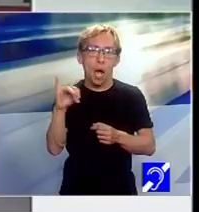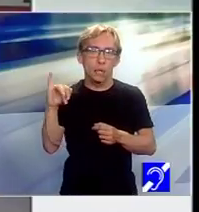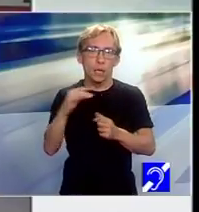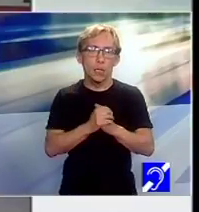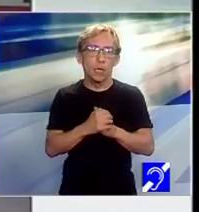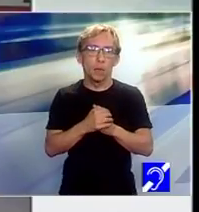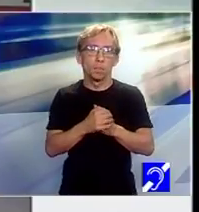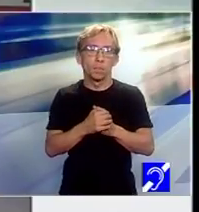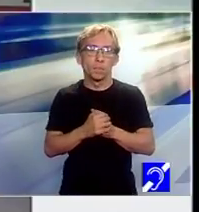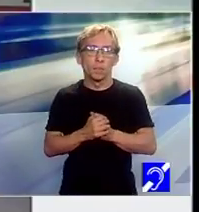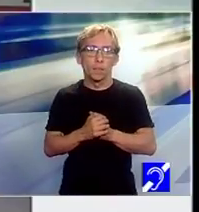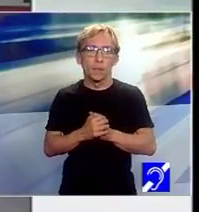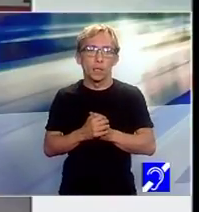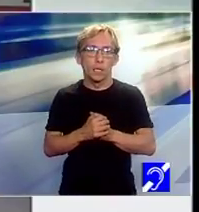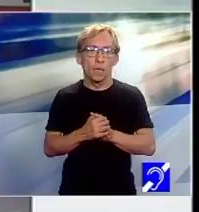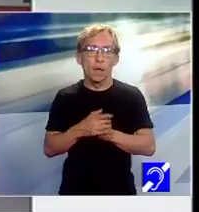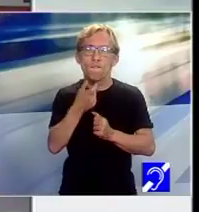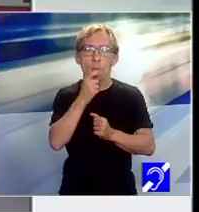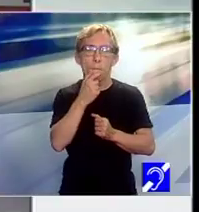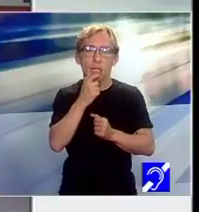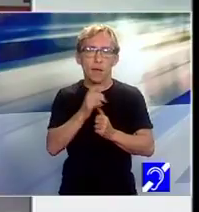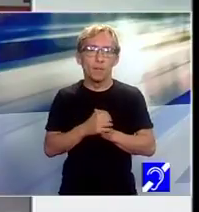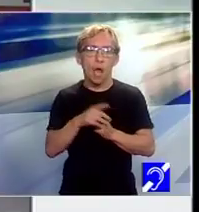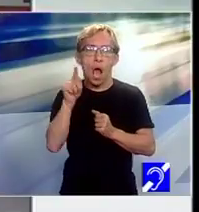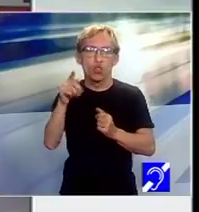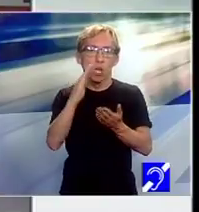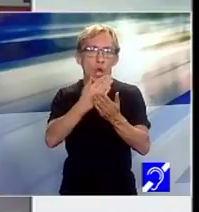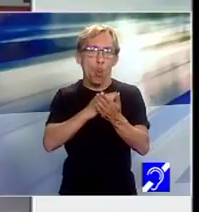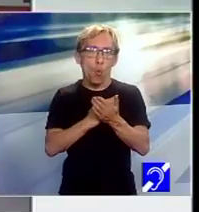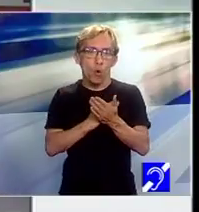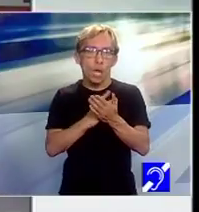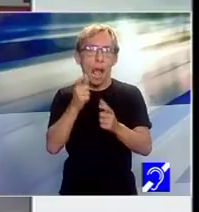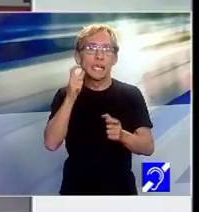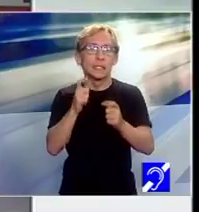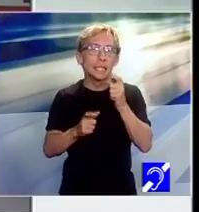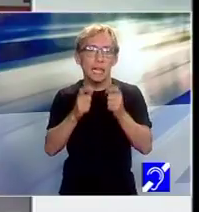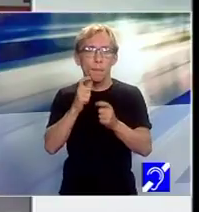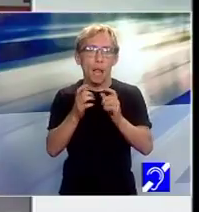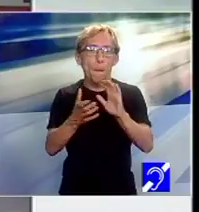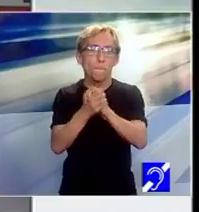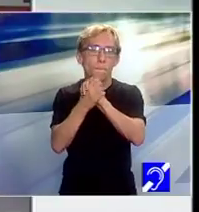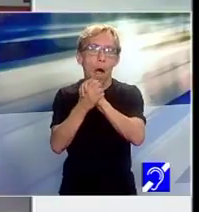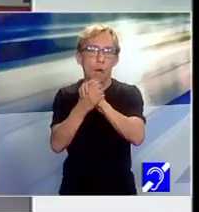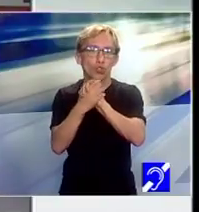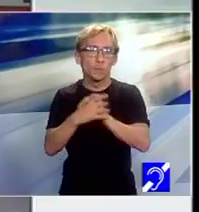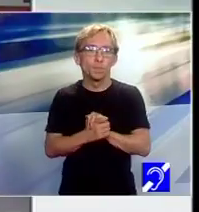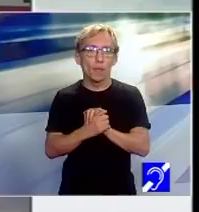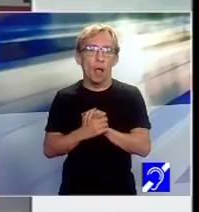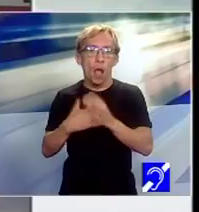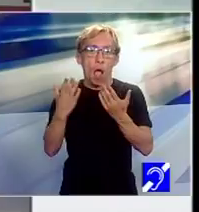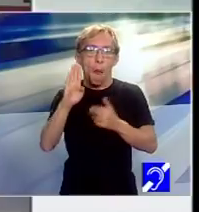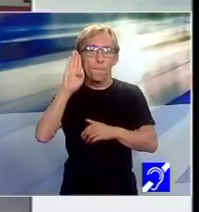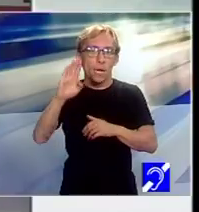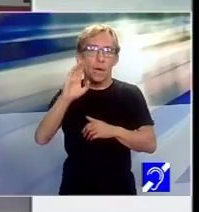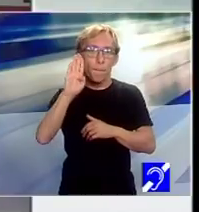Armé se numea. Și această lucrare este o misă pentru pace, pe care BBC a creat un film care